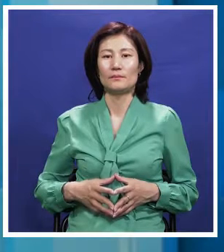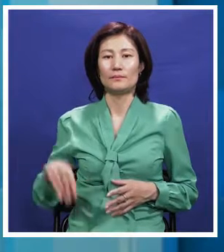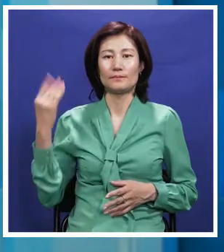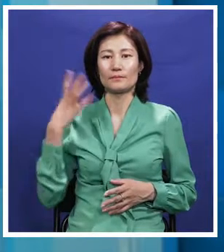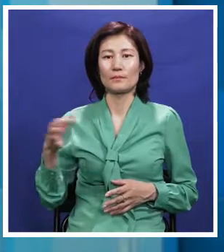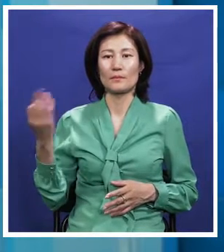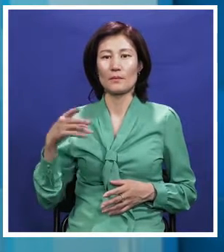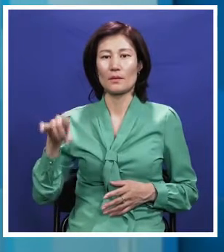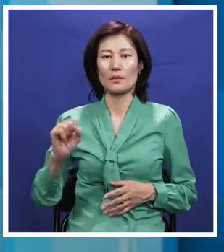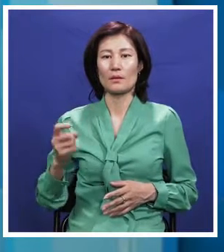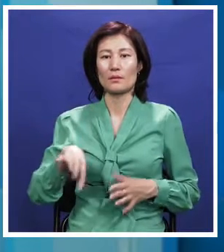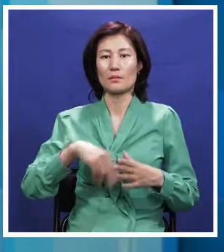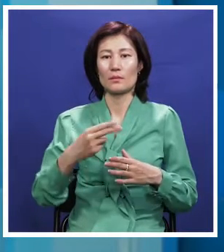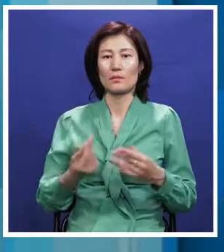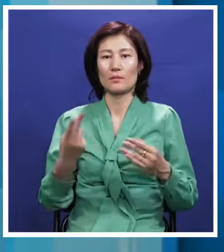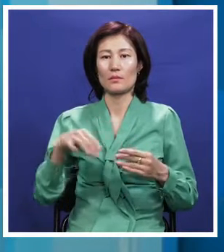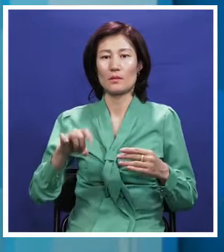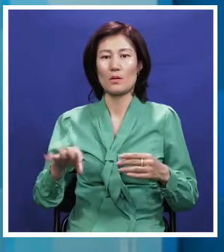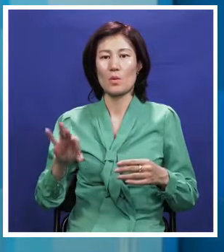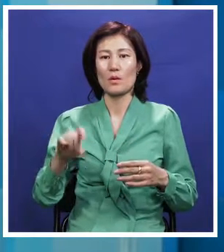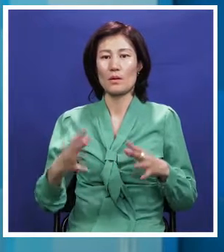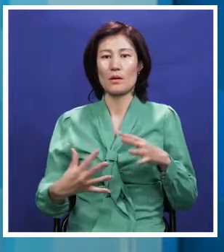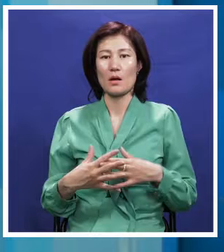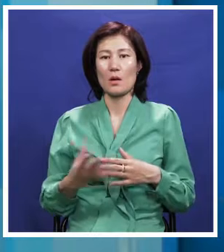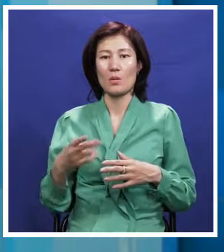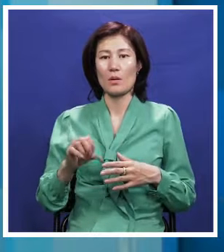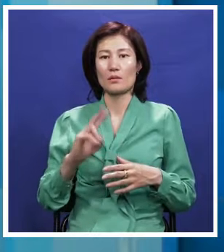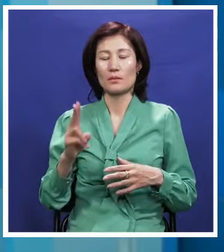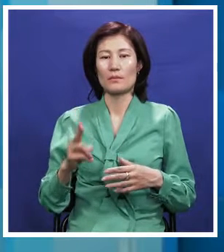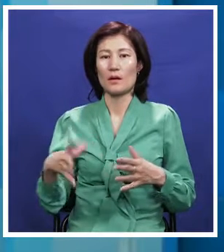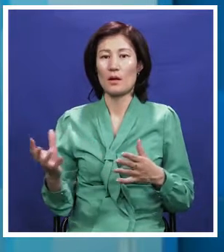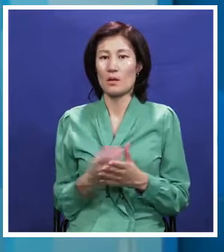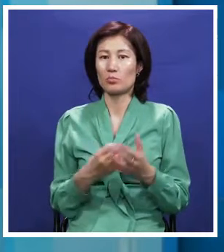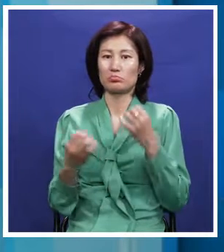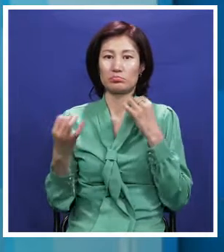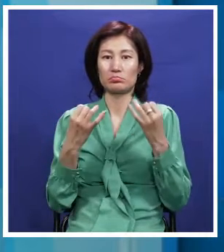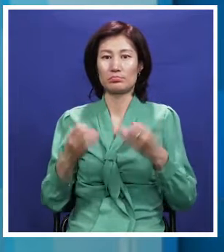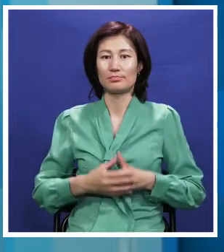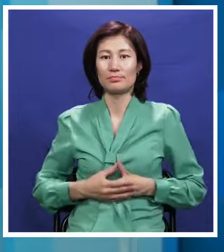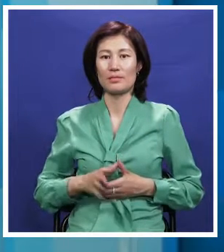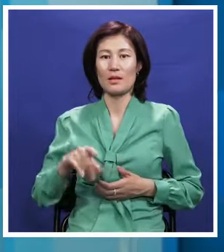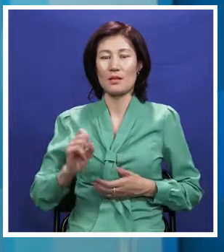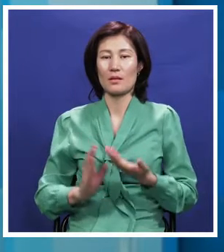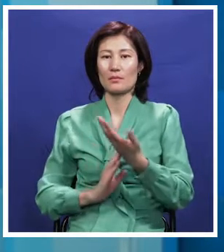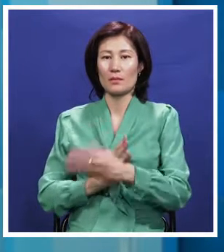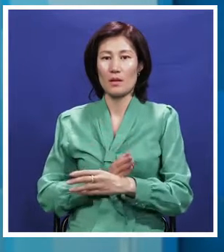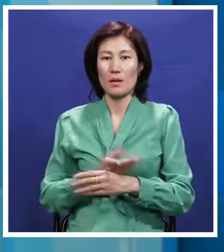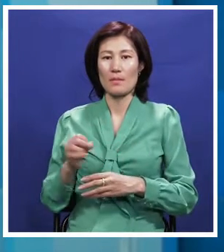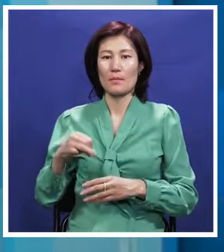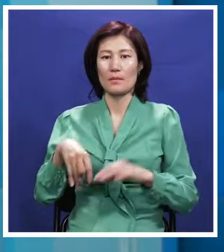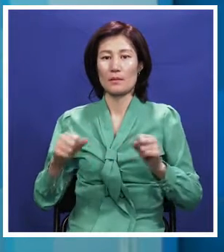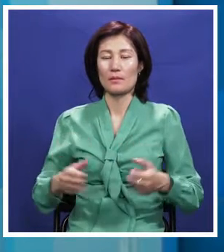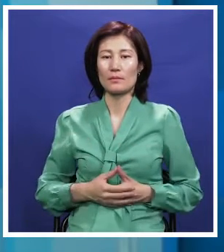Түркістан облыстық мәслихатының депутаты Дулат Әбіш Ордабасы ауданында қоғамдық қабылдау өткізді. Қабылдауға келгендердің бірі